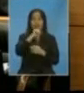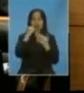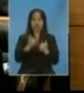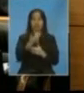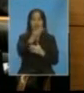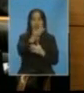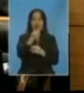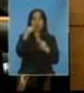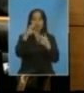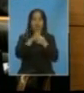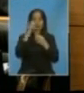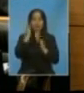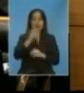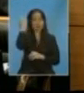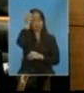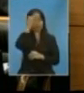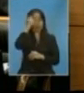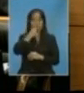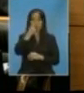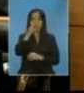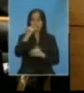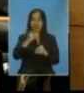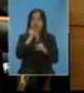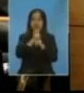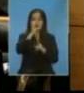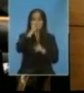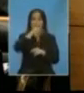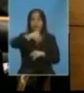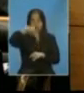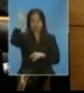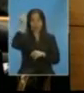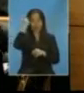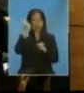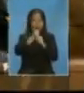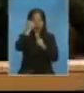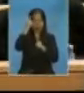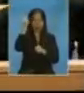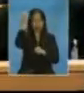รุณาอย่าใช้ทฤษฎีคนเมาครับดื่มมากแล้วก็ไปดื่มเพื่อถอนครับขอบพระคุณครับ